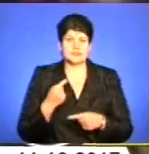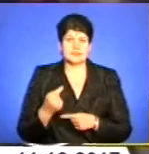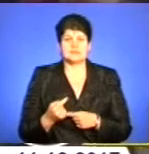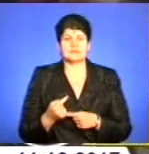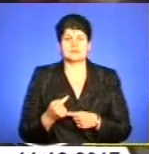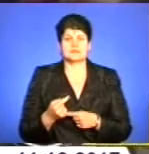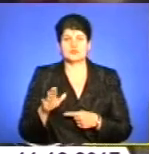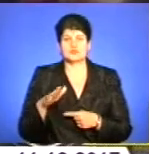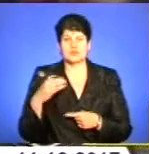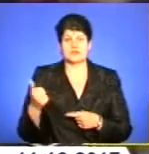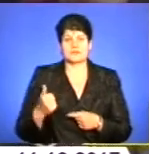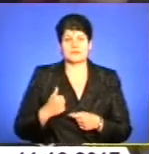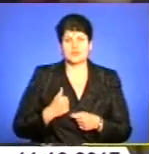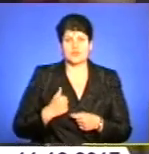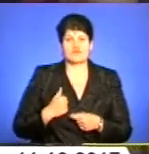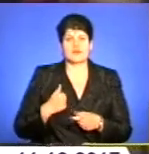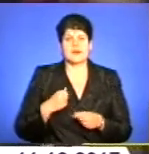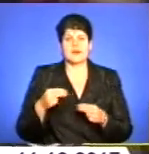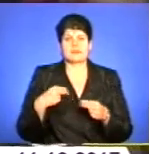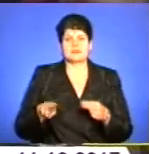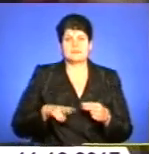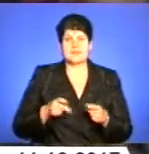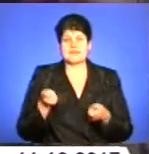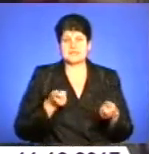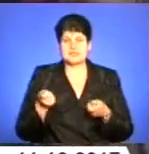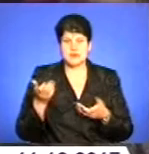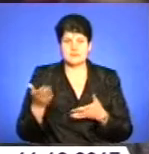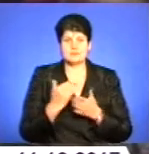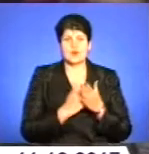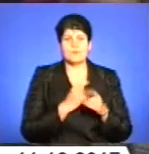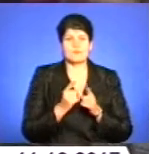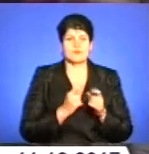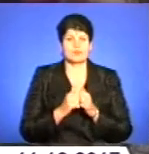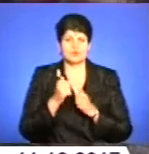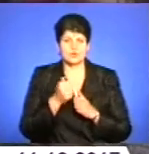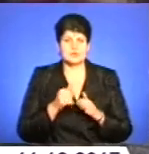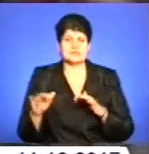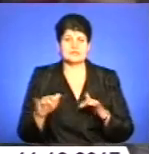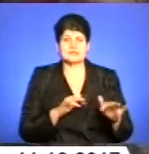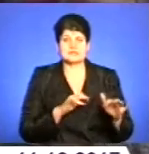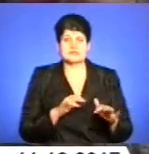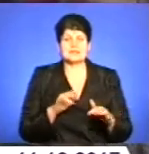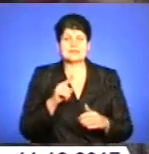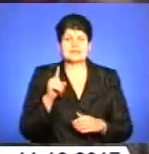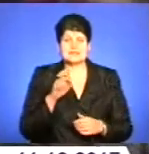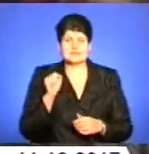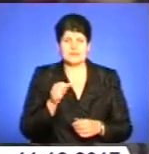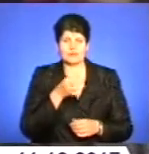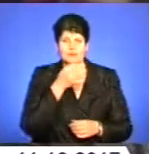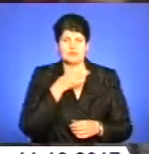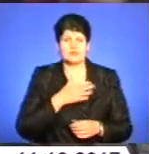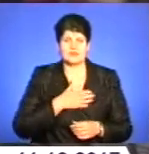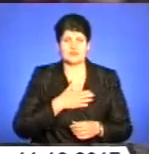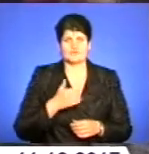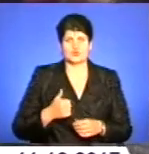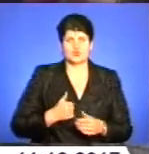сторони адміністрації військової частини. Програму міняємо щороку за вподобаннями наших військовослужбовців.